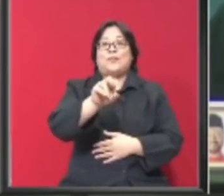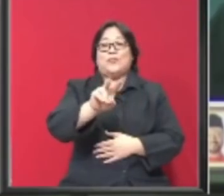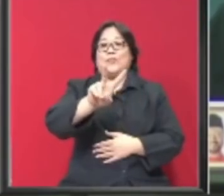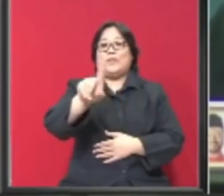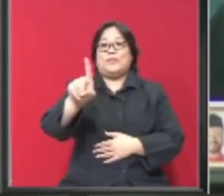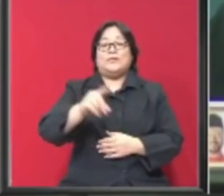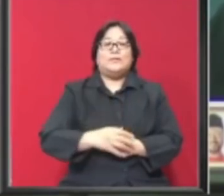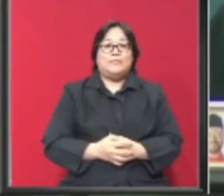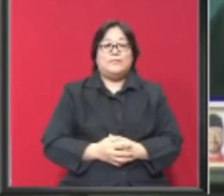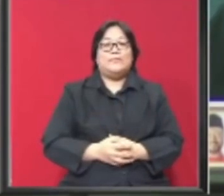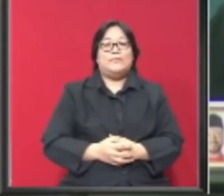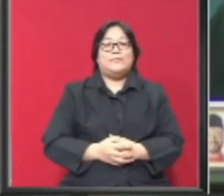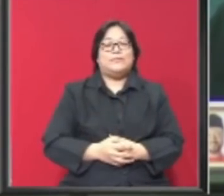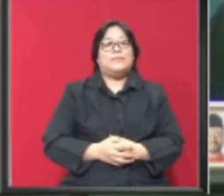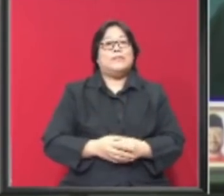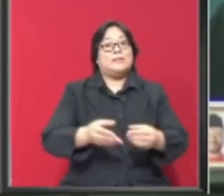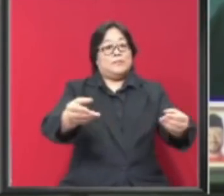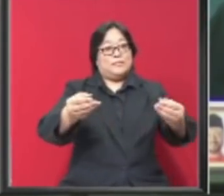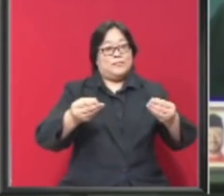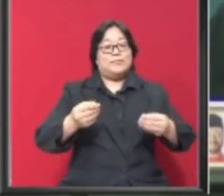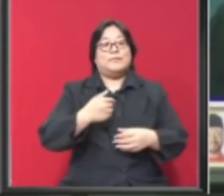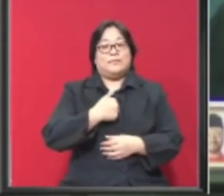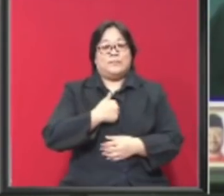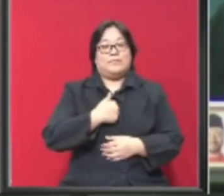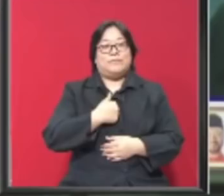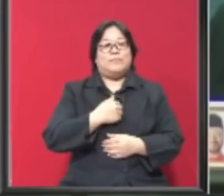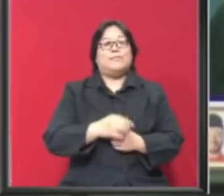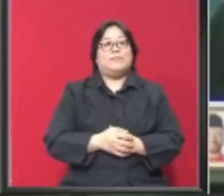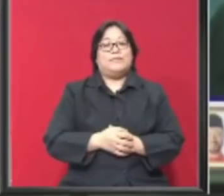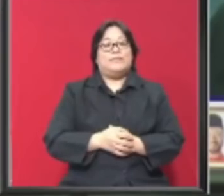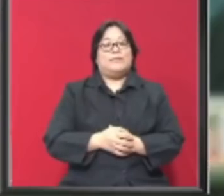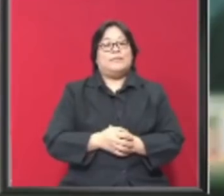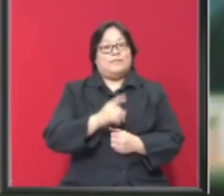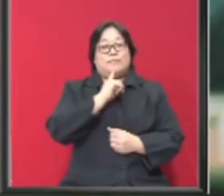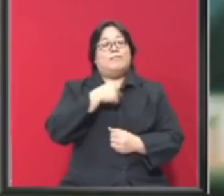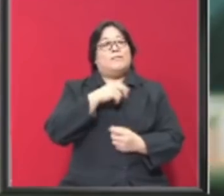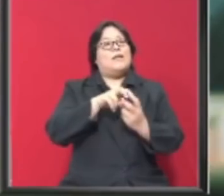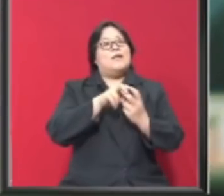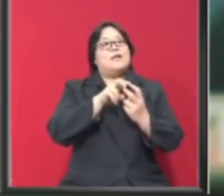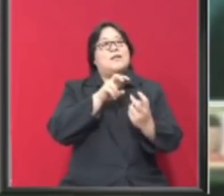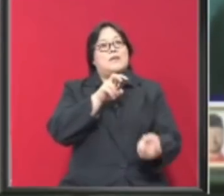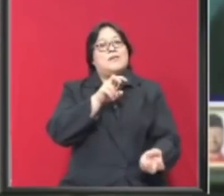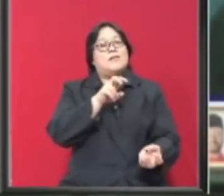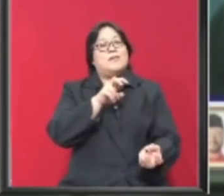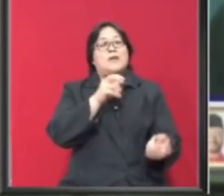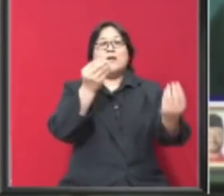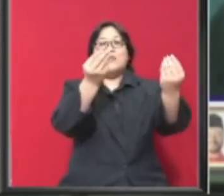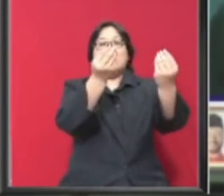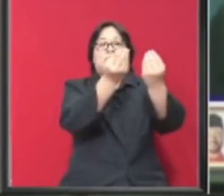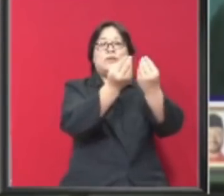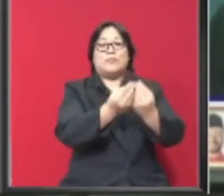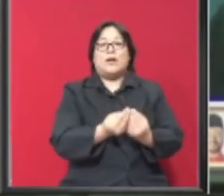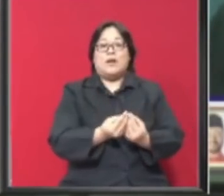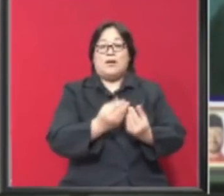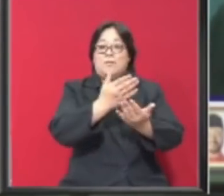puluh 21 Izinkan saya nyatakan kekaguman saya dengan jumlah